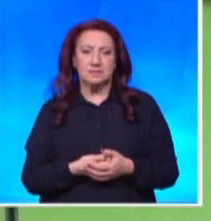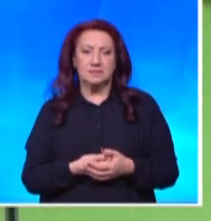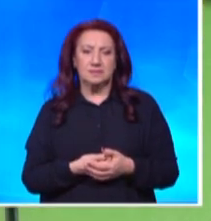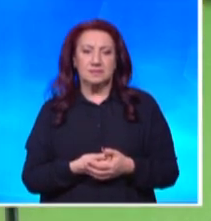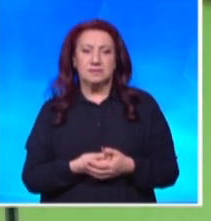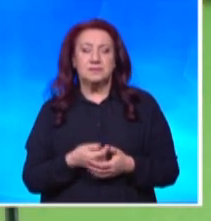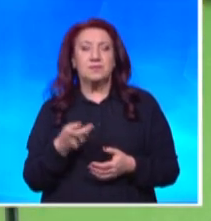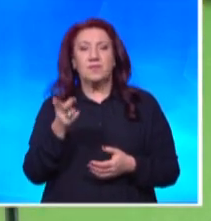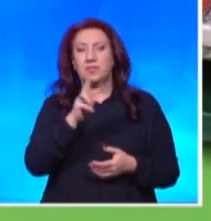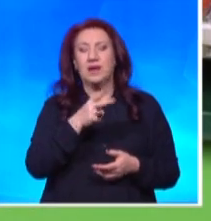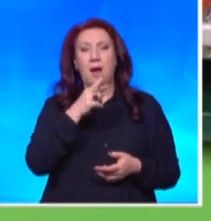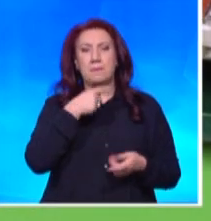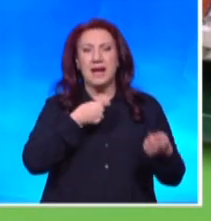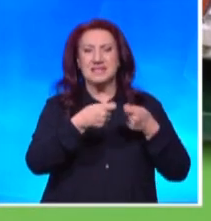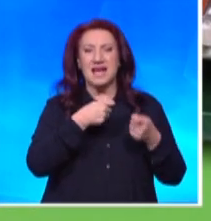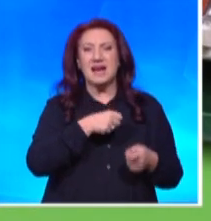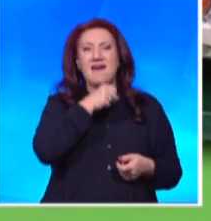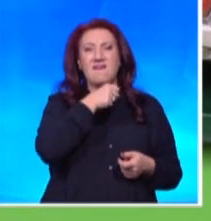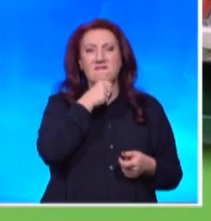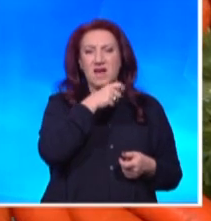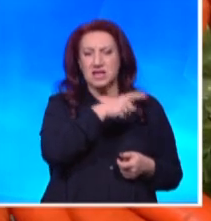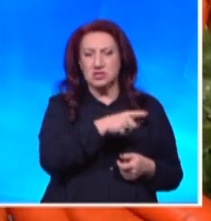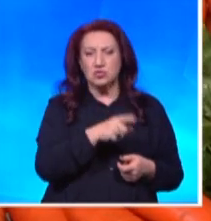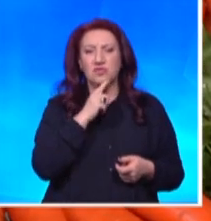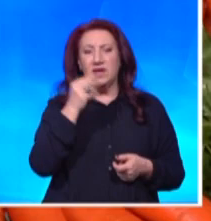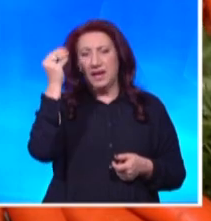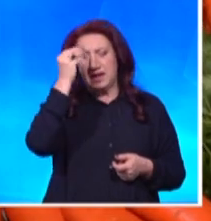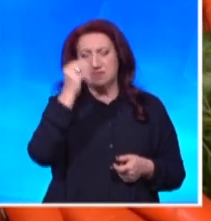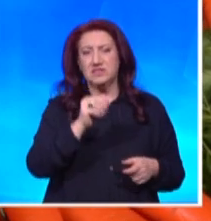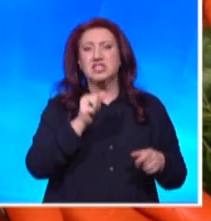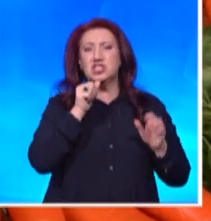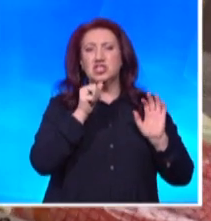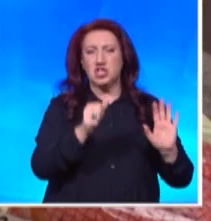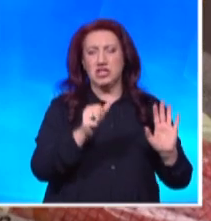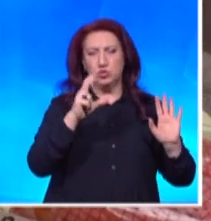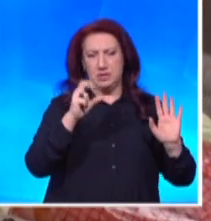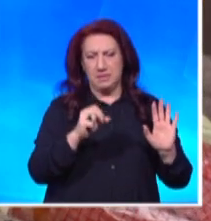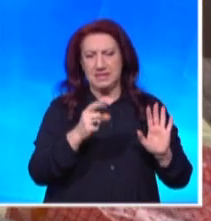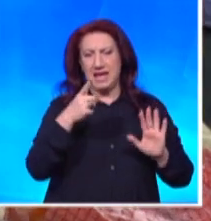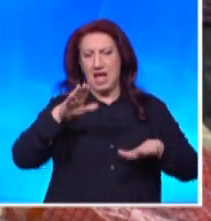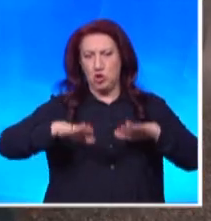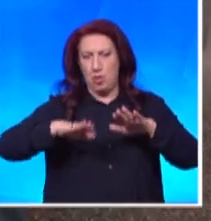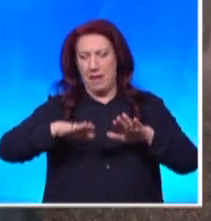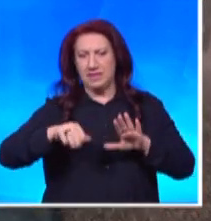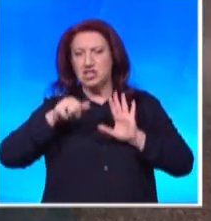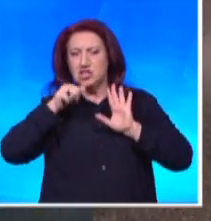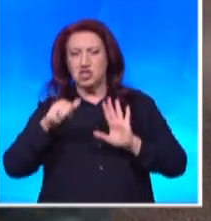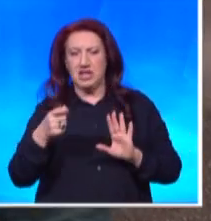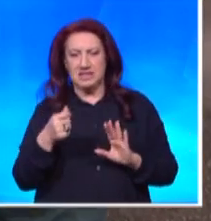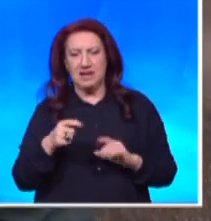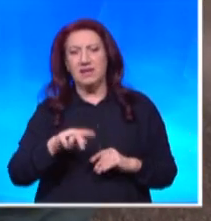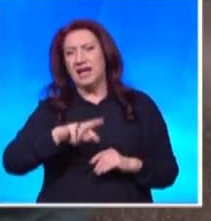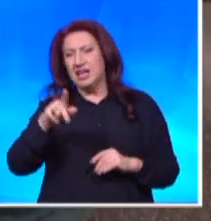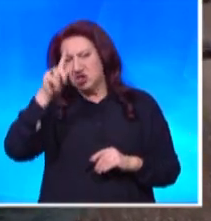На пазара Иван Вазов краставиците достигат 6,80, а килограм домати 6 лева. Диана Минева, която е производител, продава